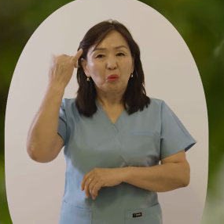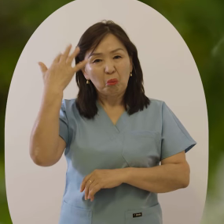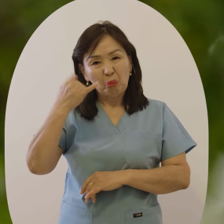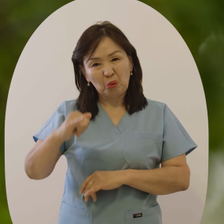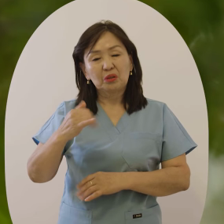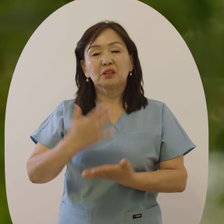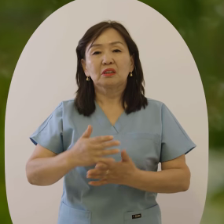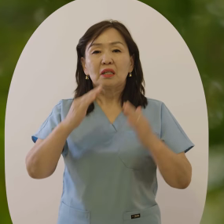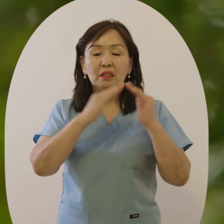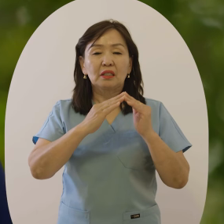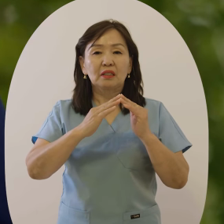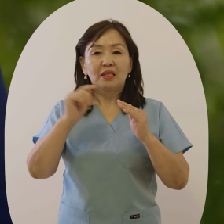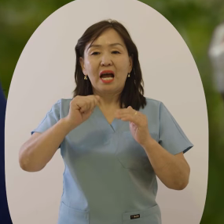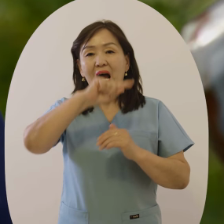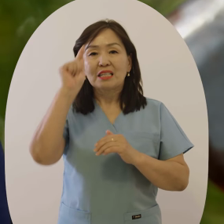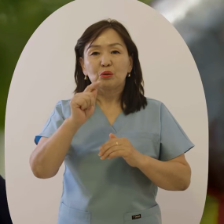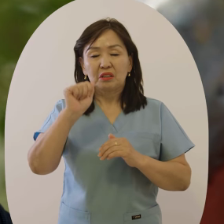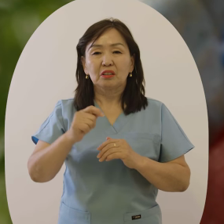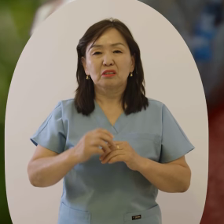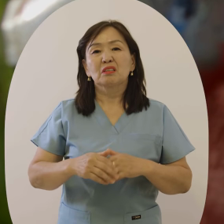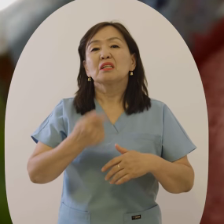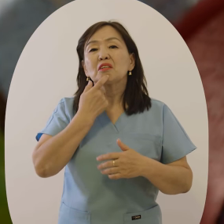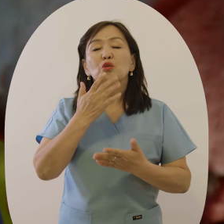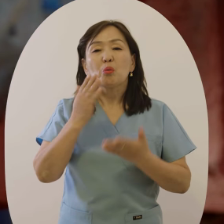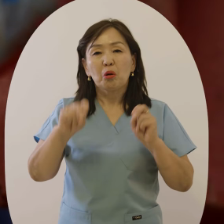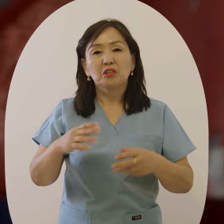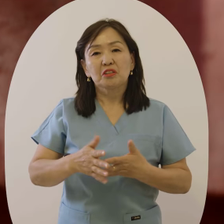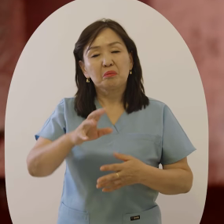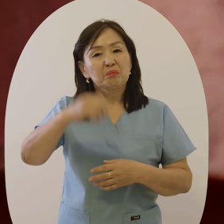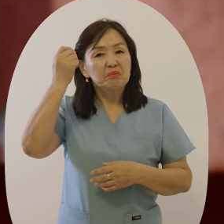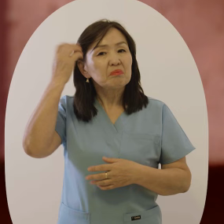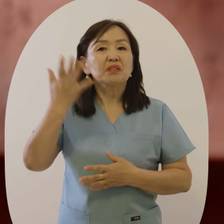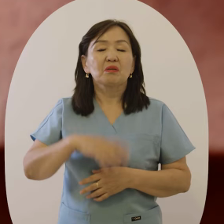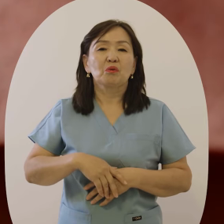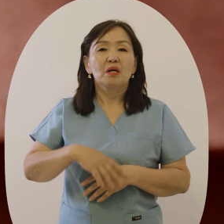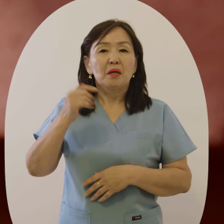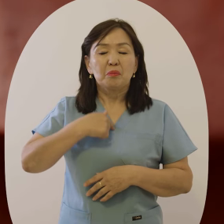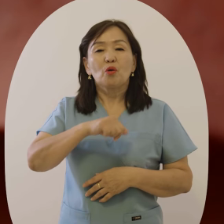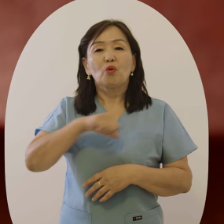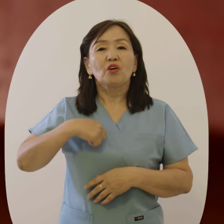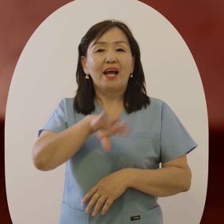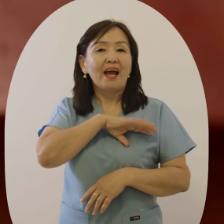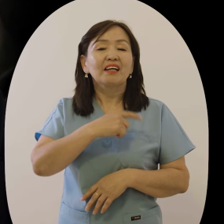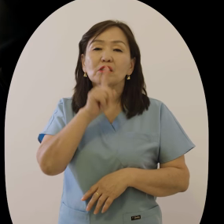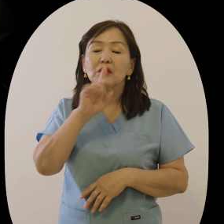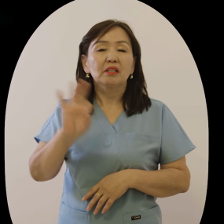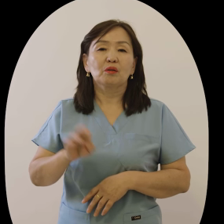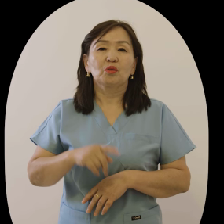юм. Гэрийнхэн маань асуудал ингэтлээ хүндэрснийг анзаараачгүй. Би айгаад хэлэв юм л да.